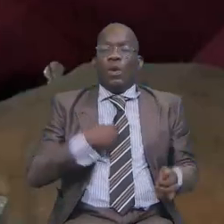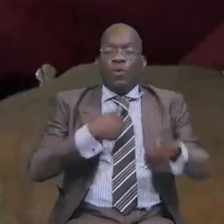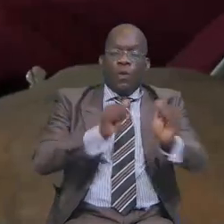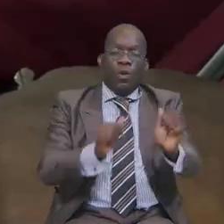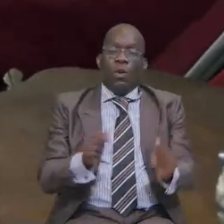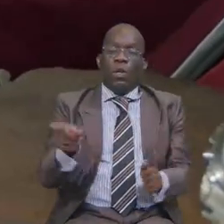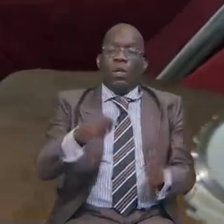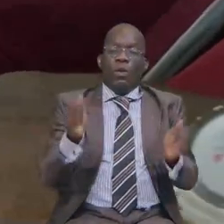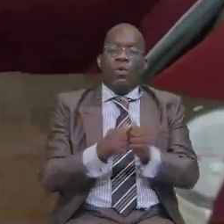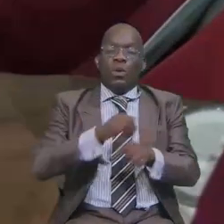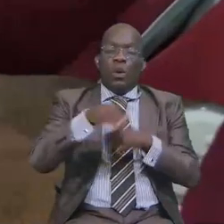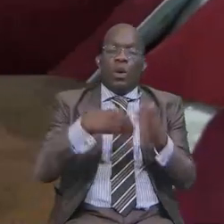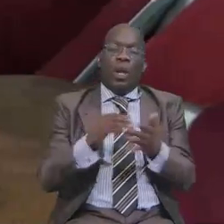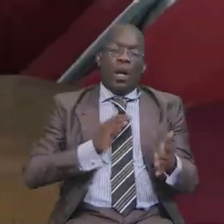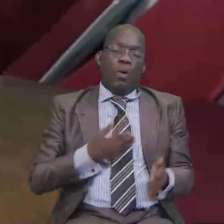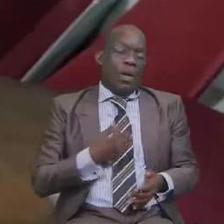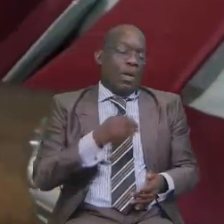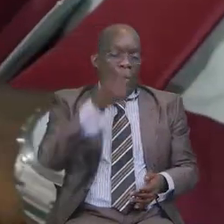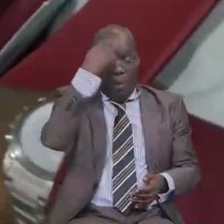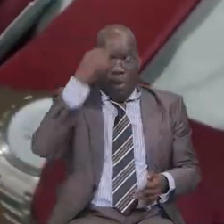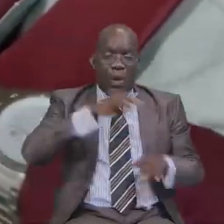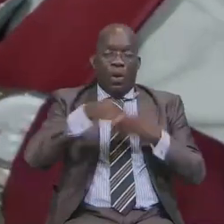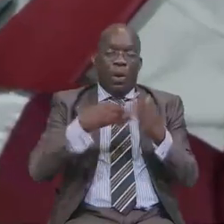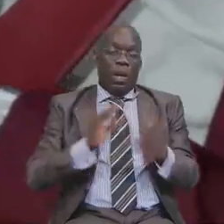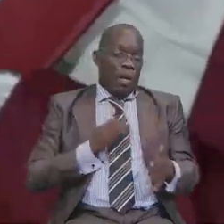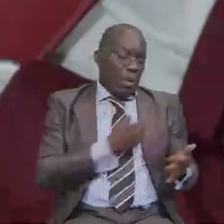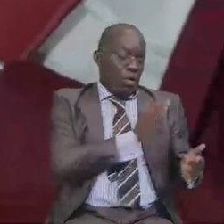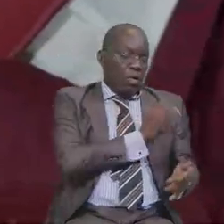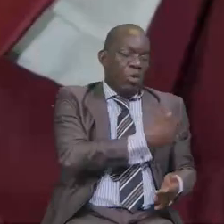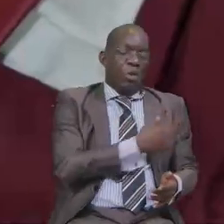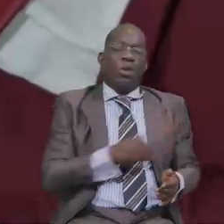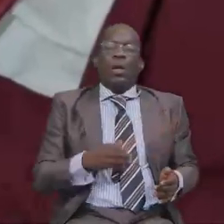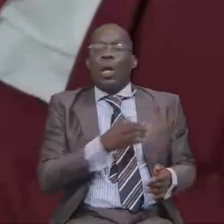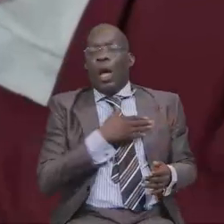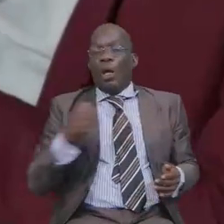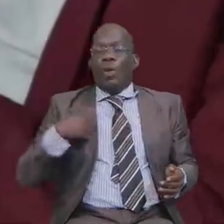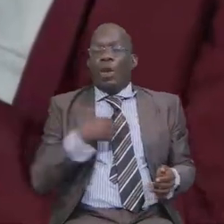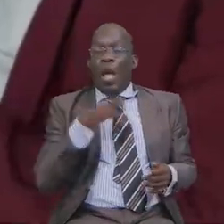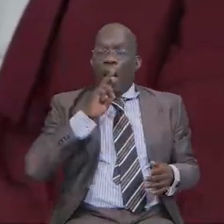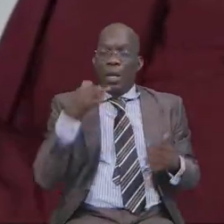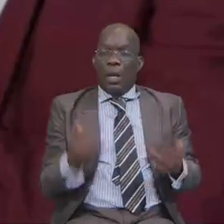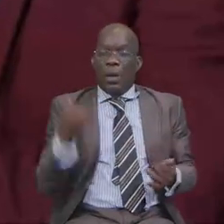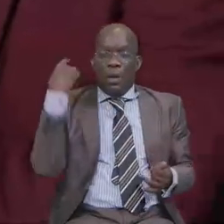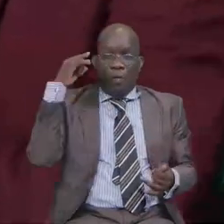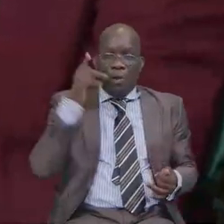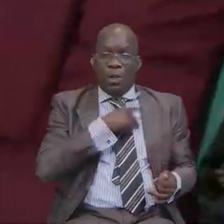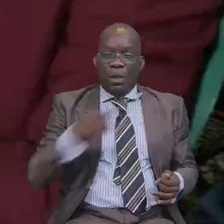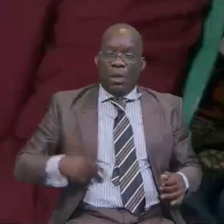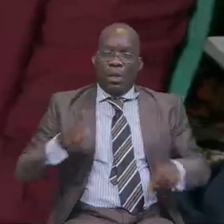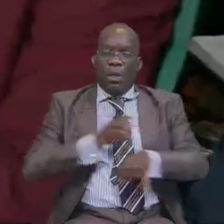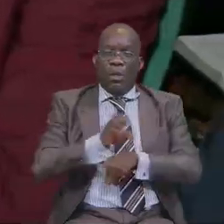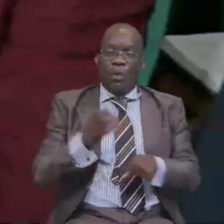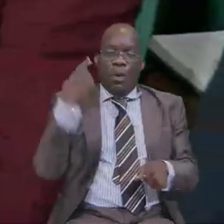toute notre âme, de toute notre pensée. Et nous sommes maintenant pour le royaume, pour l'expansion du royaume,